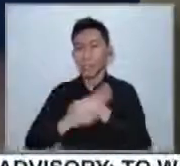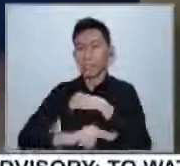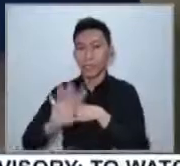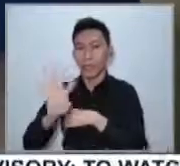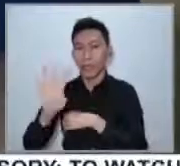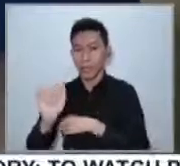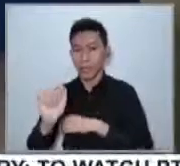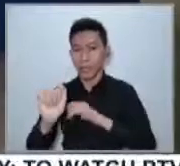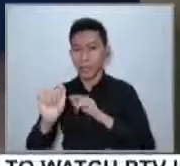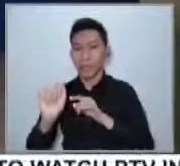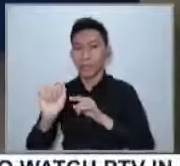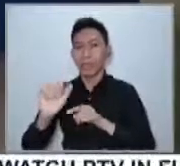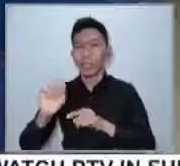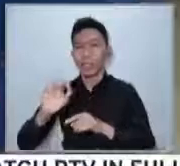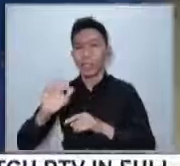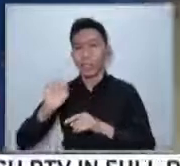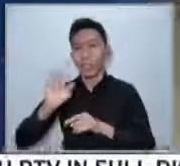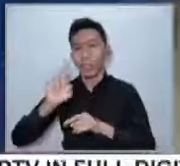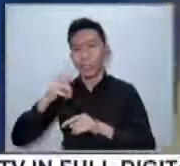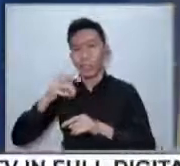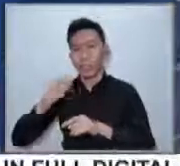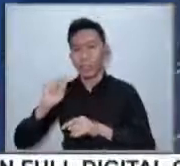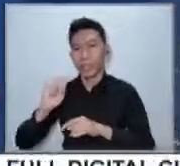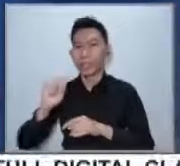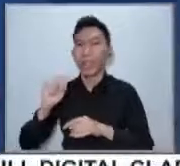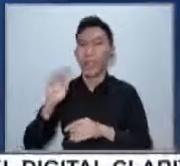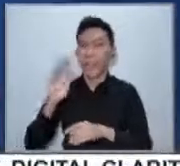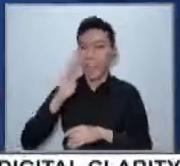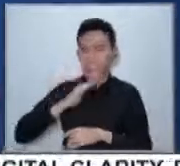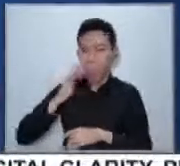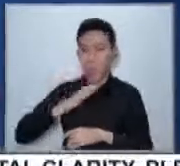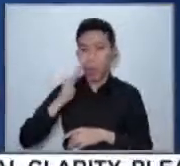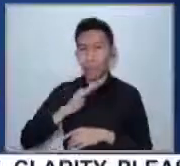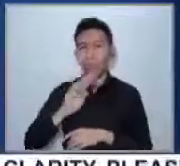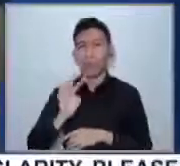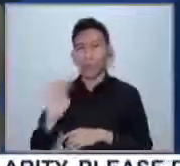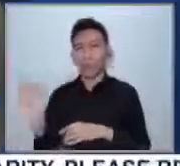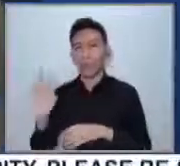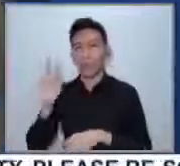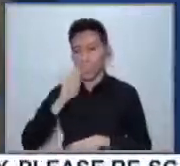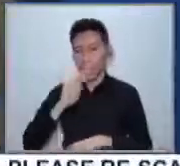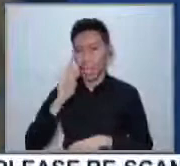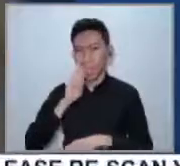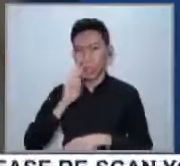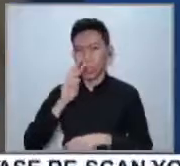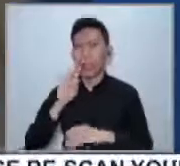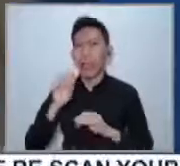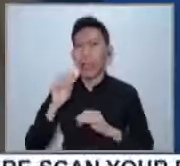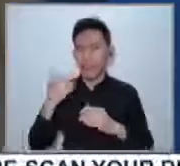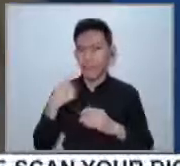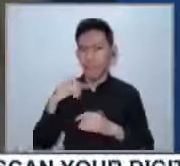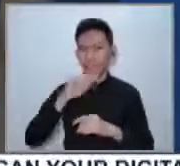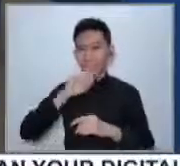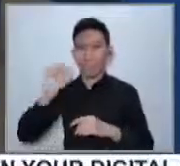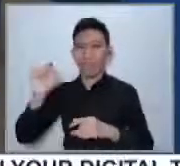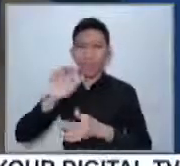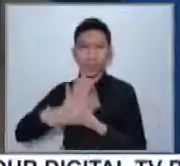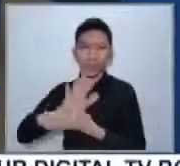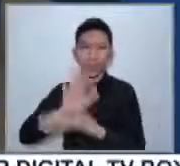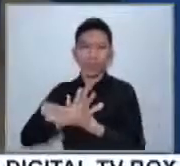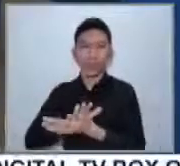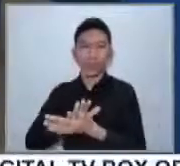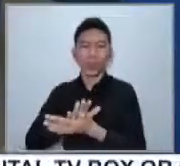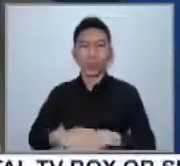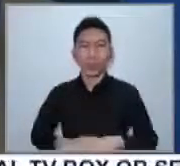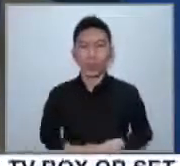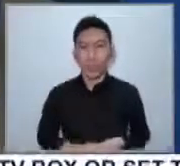Soksarjen, Bicol Region at Western Visayas. Nilinaw din ni Education Secretary Leonor Briones na ang paglahok